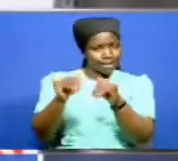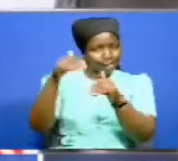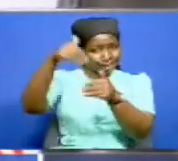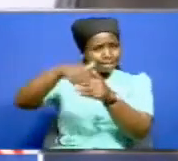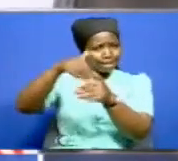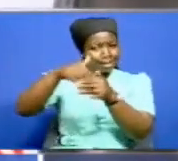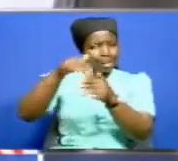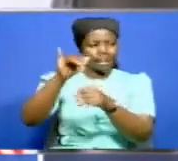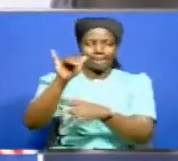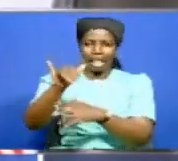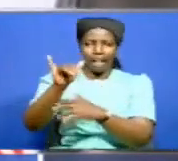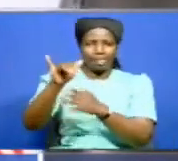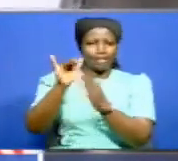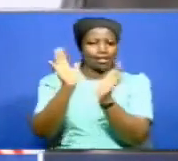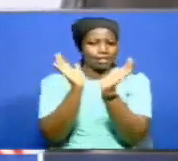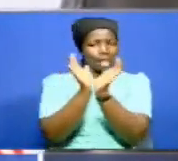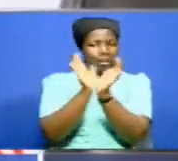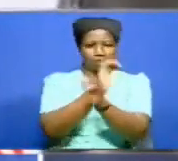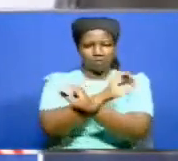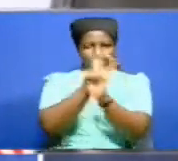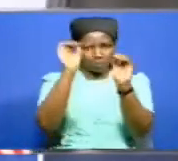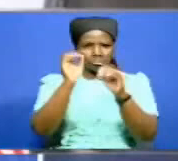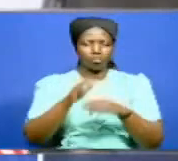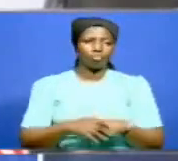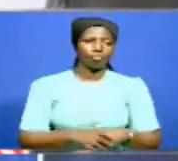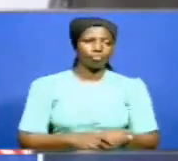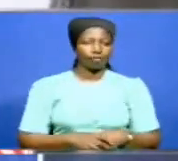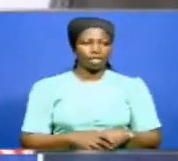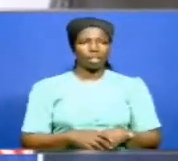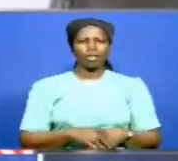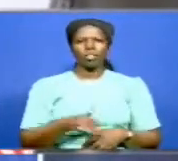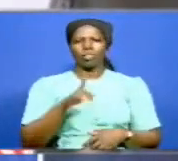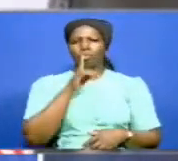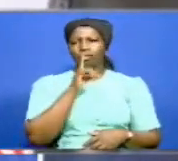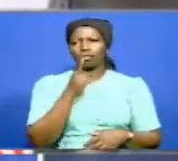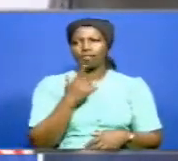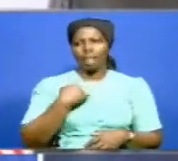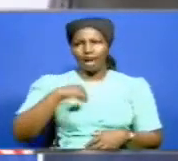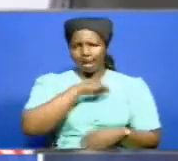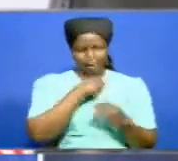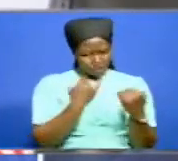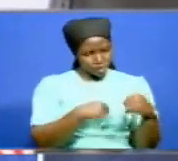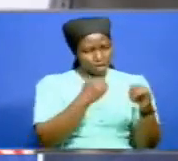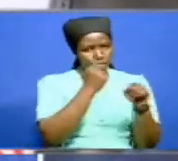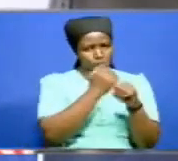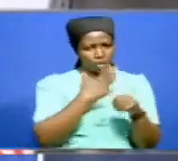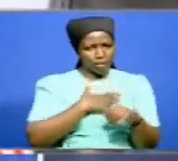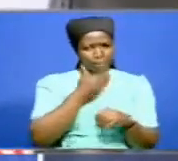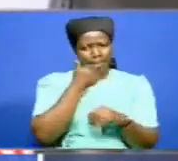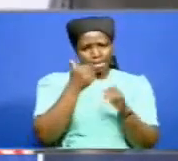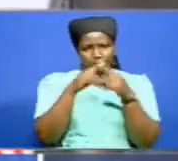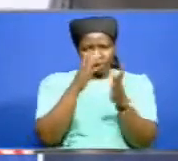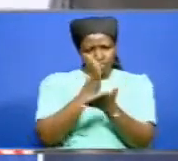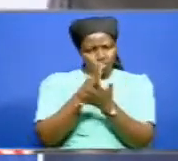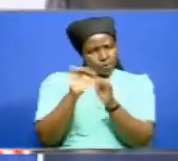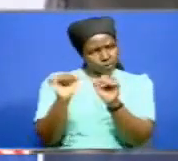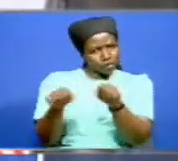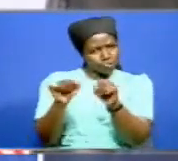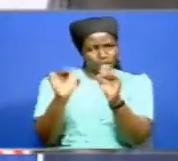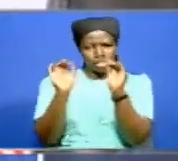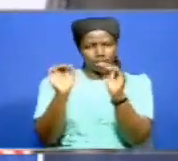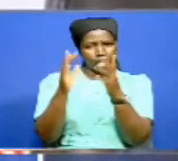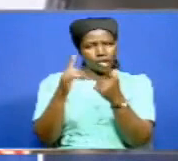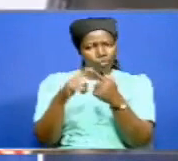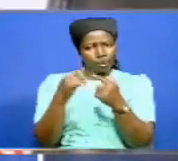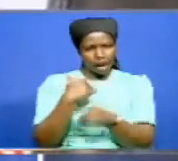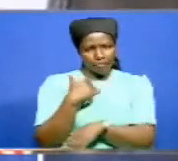that particular facility. So we are trying to do our best, but it is not possible to